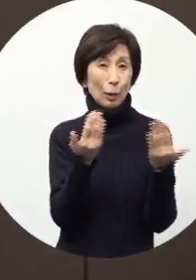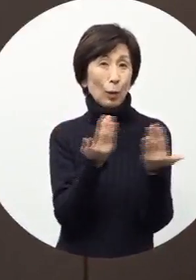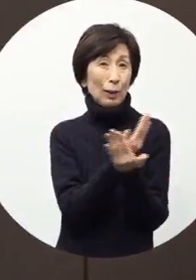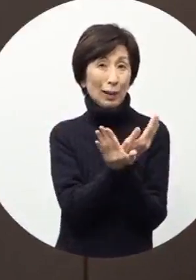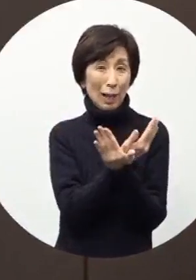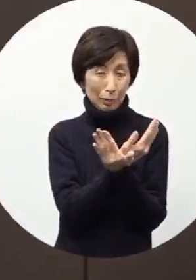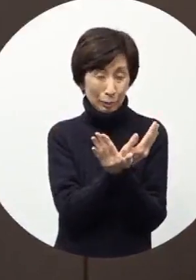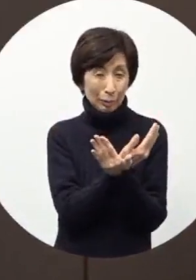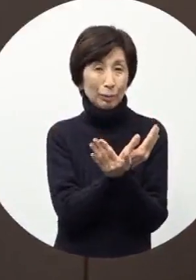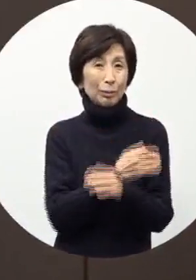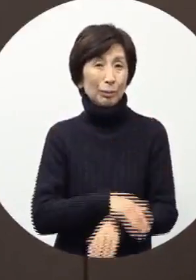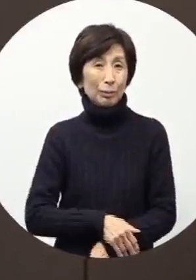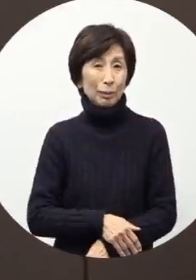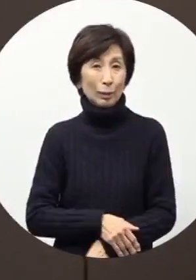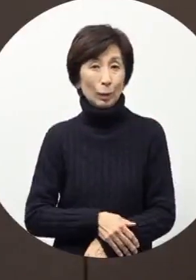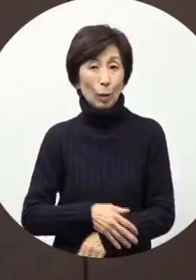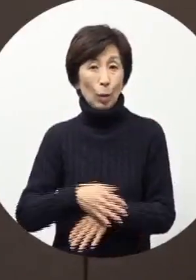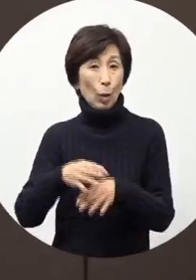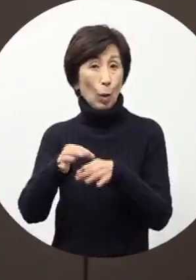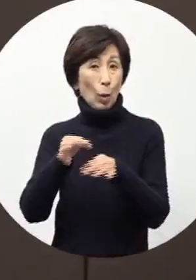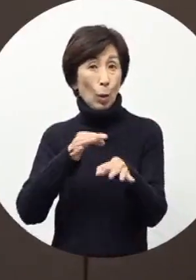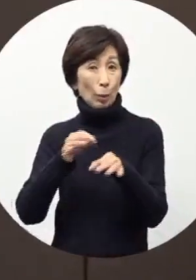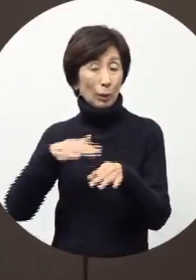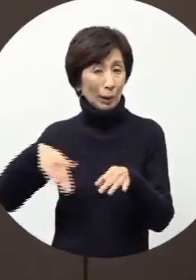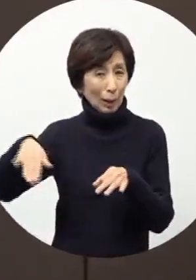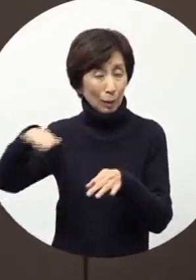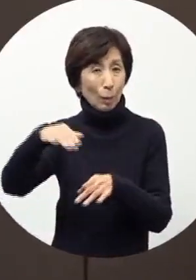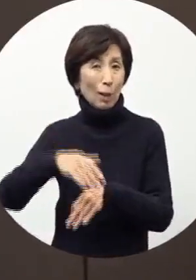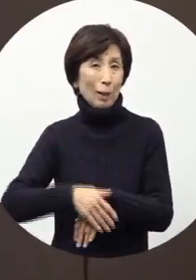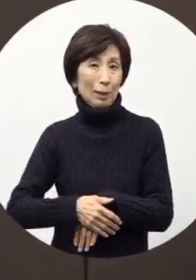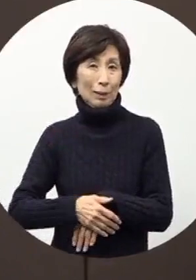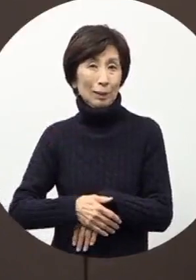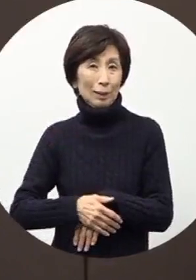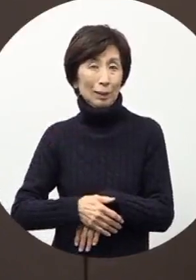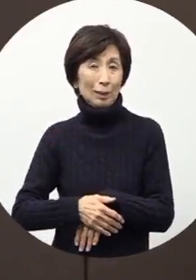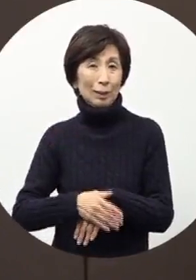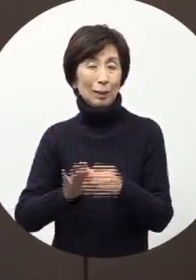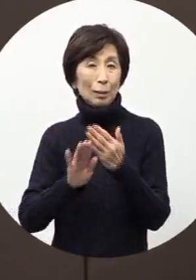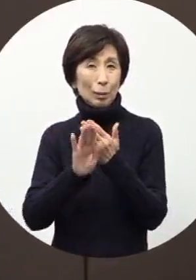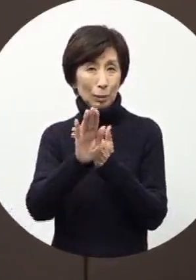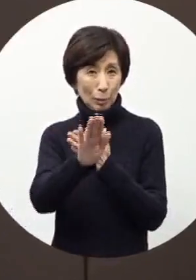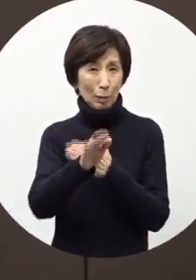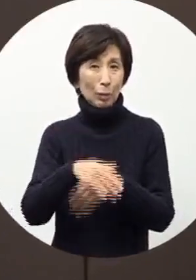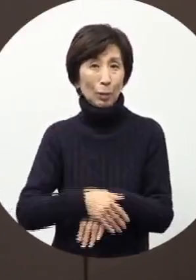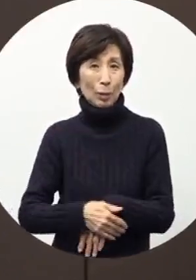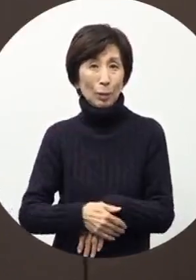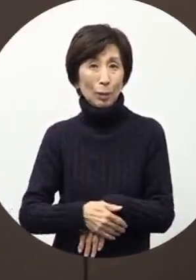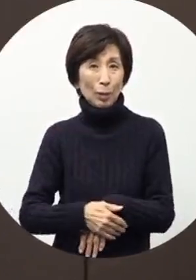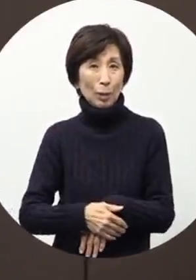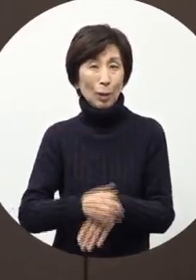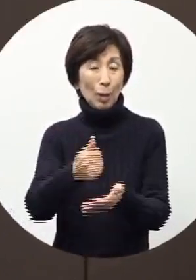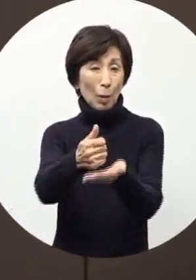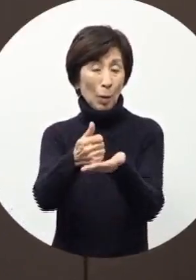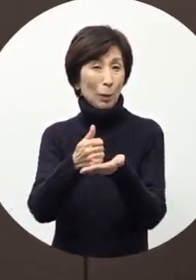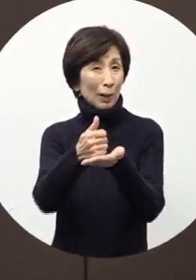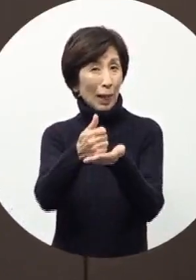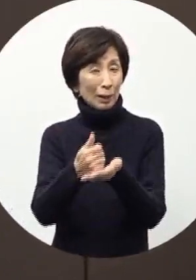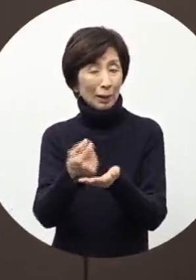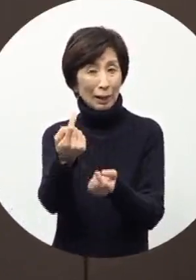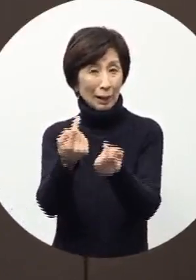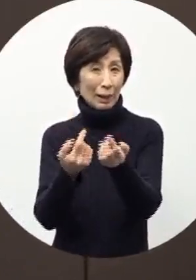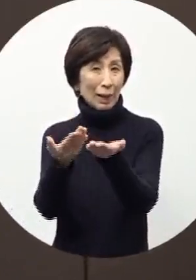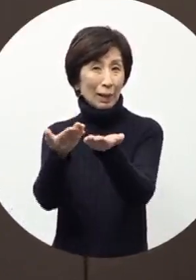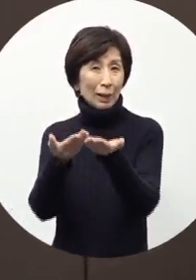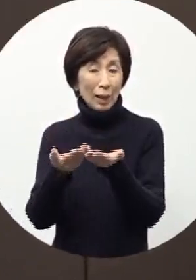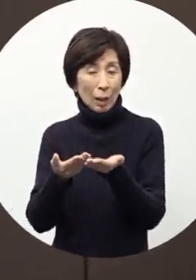とかプラスになるし、でそのお店にとっても そのことによって、まあ、この次本当お客様として食